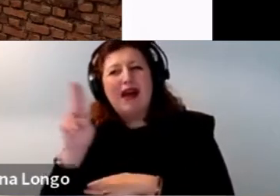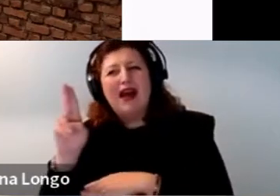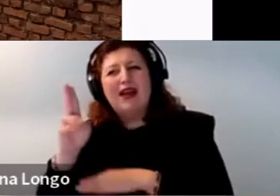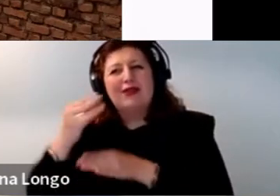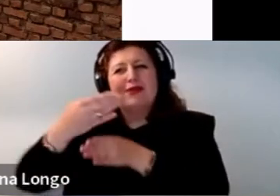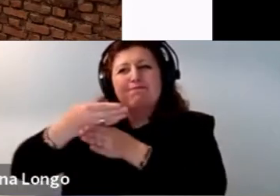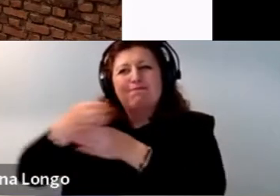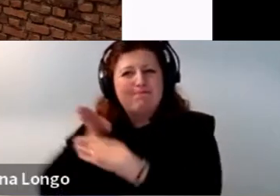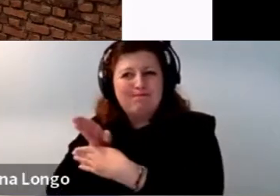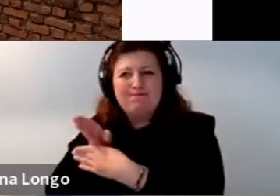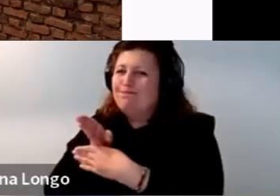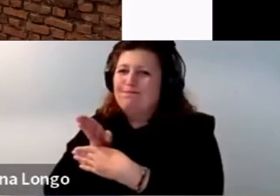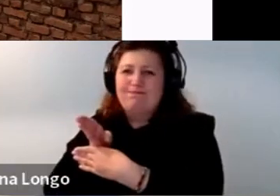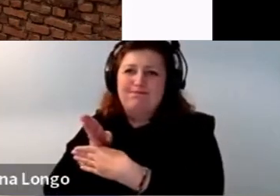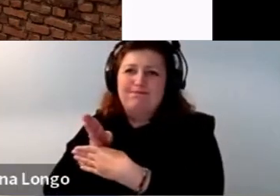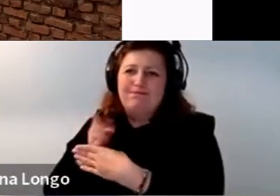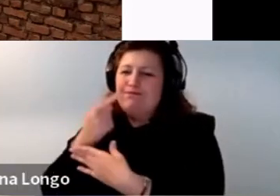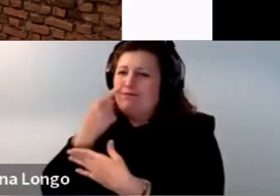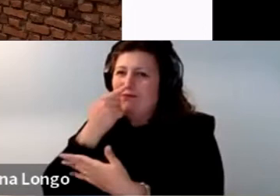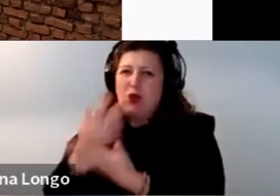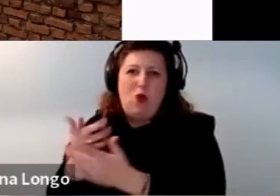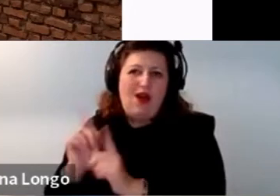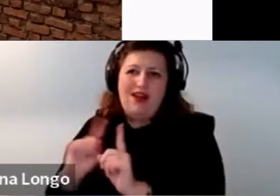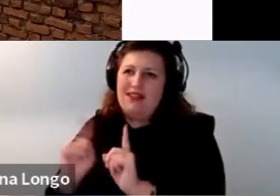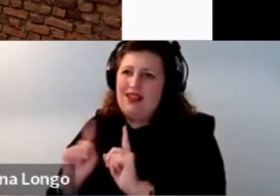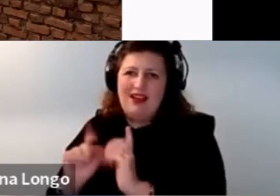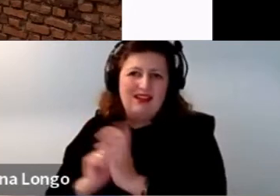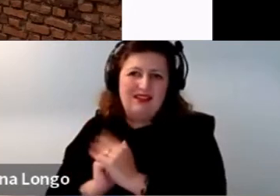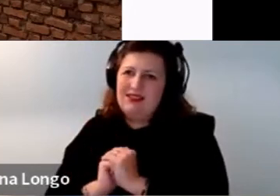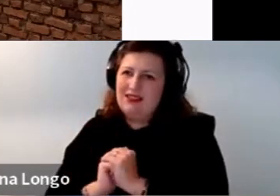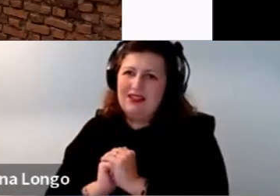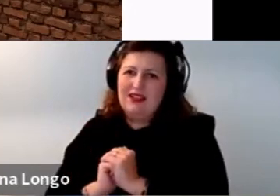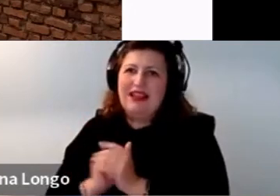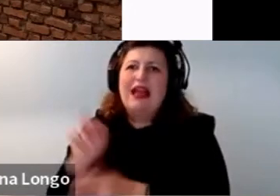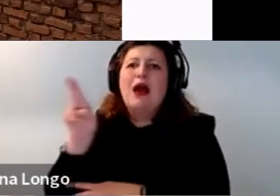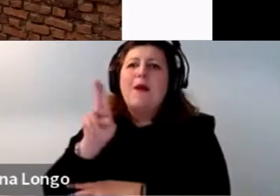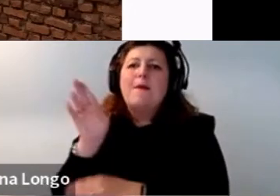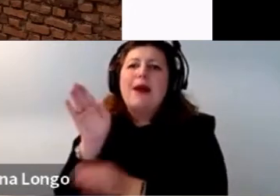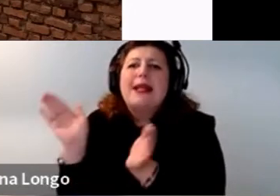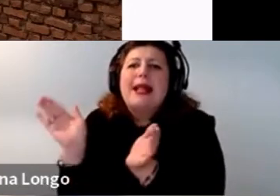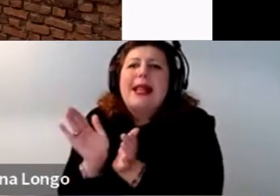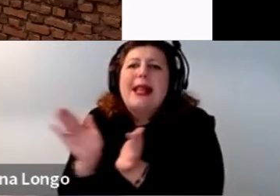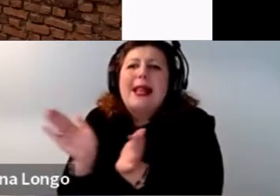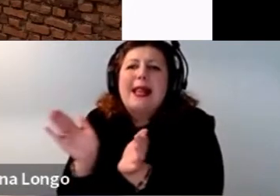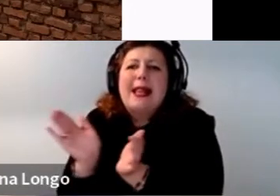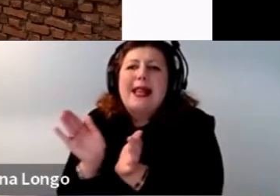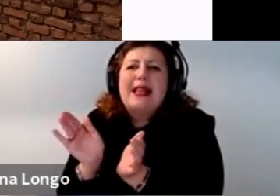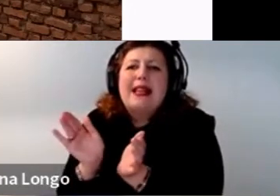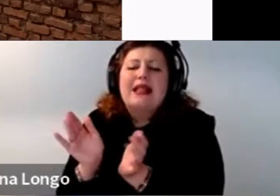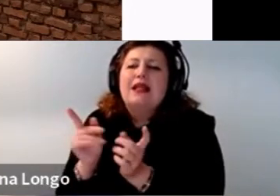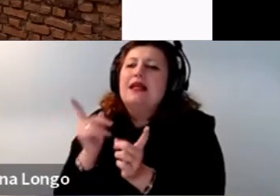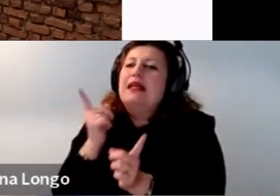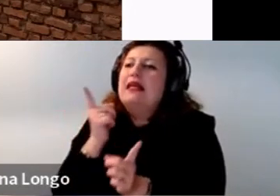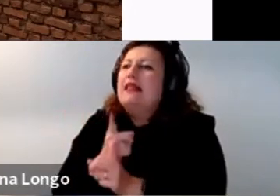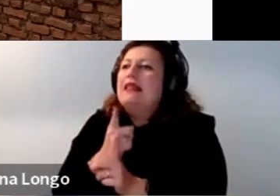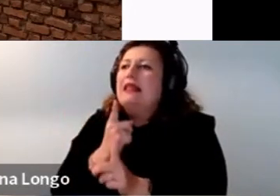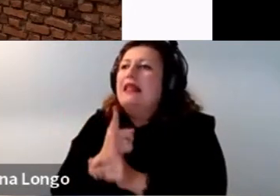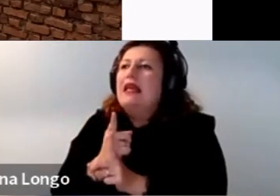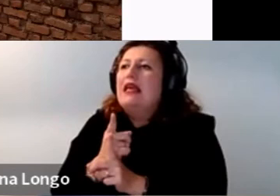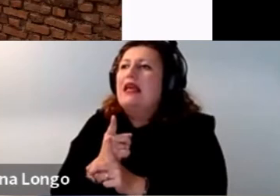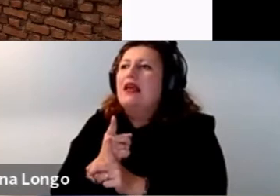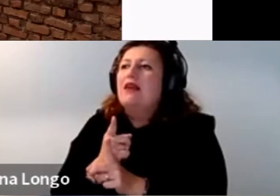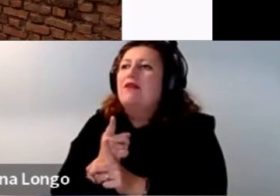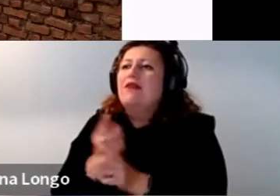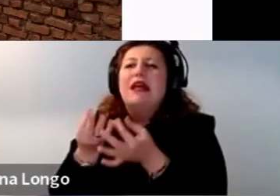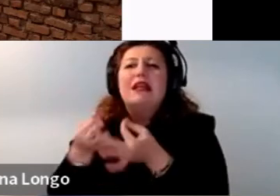non erano adeguate. Sostanzialmente i bagni, come potete immaginare, erano troppo piccoli per rispettare i canoni